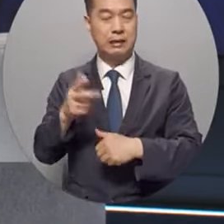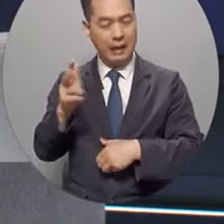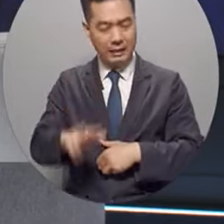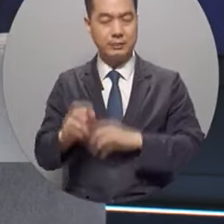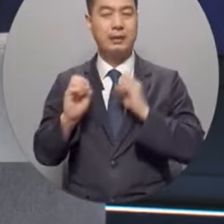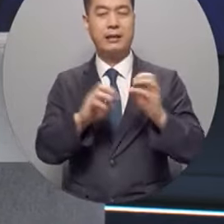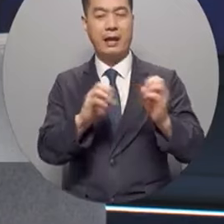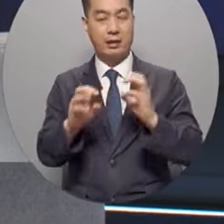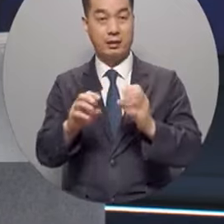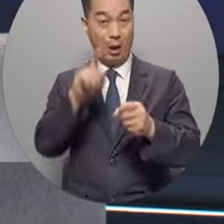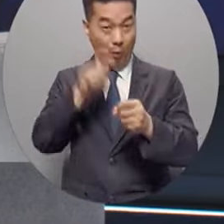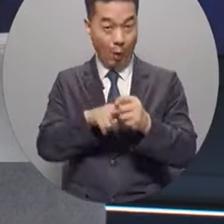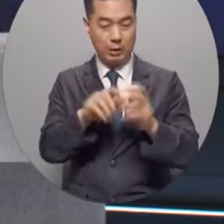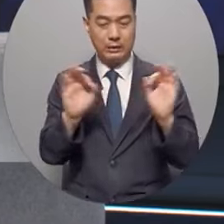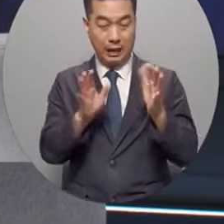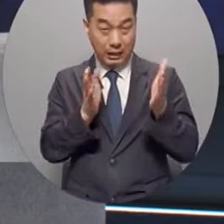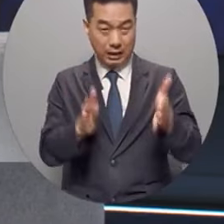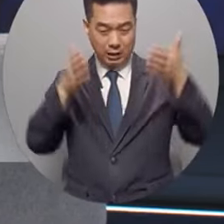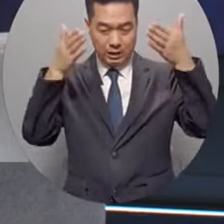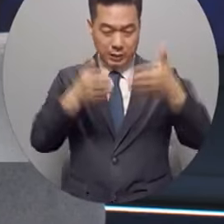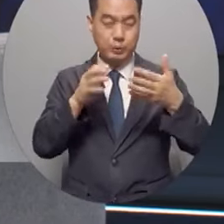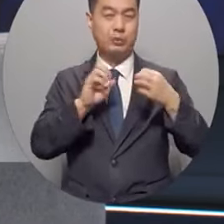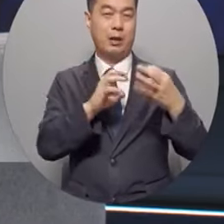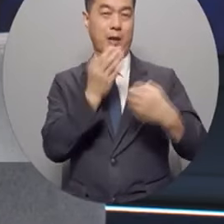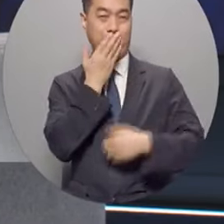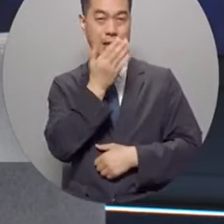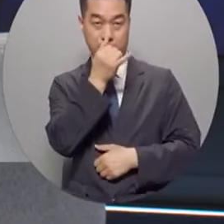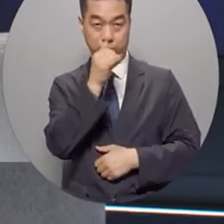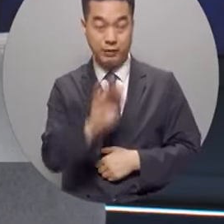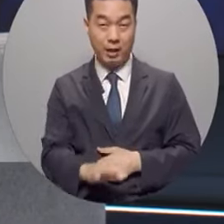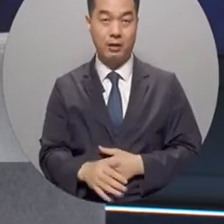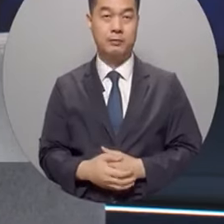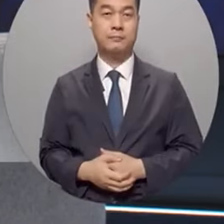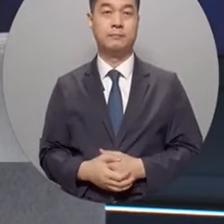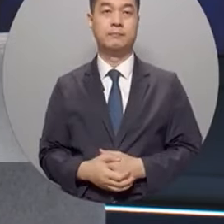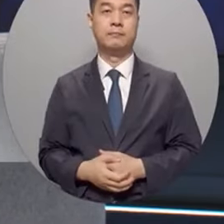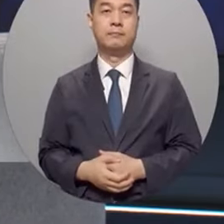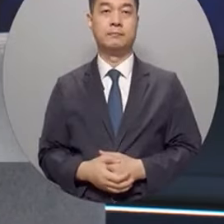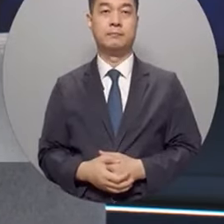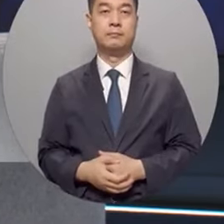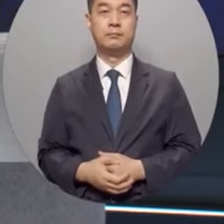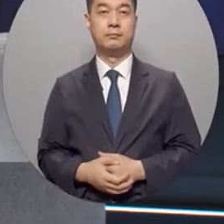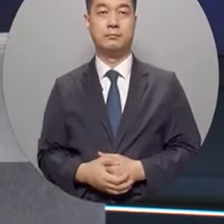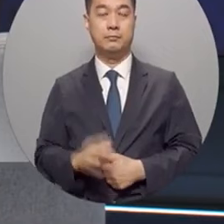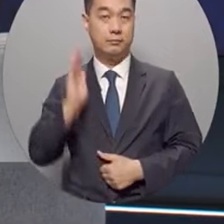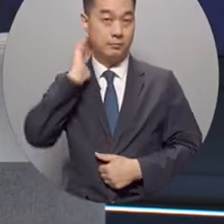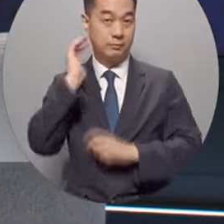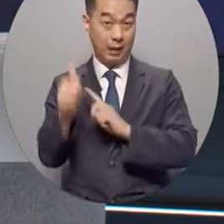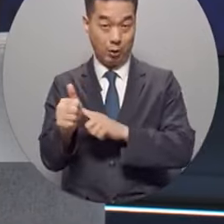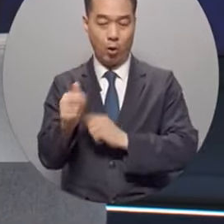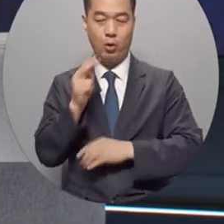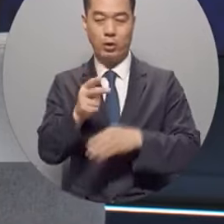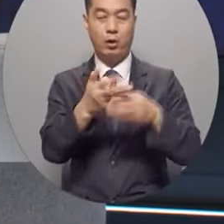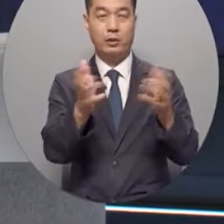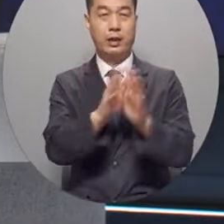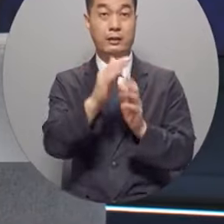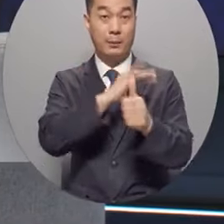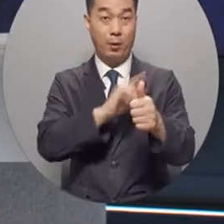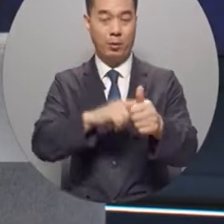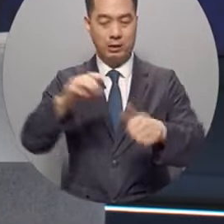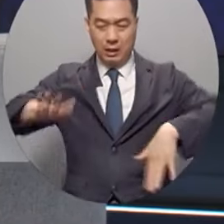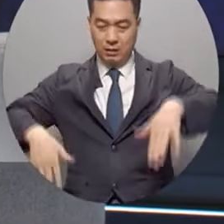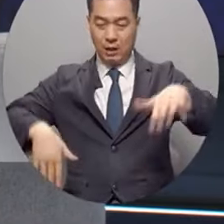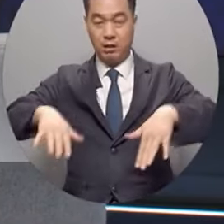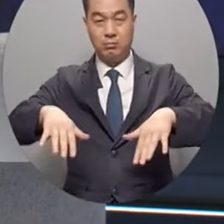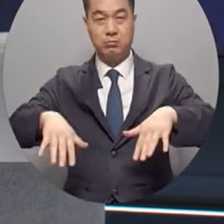얼마든지 잠깐이라도 집중해서 할 수 있었을 것 같은데 아무리 그래도 대통령과 집권여당 대표인데 빈손으로 돌아갔다